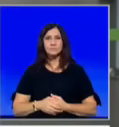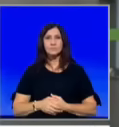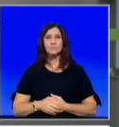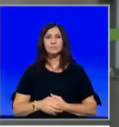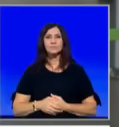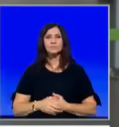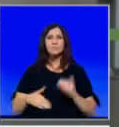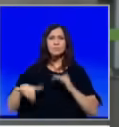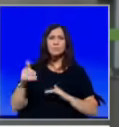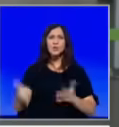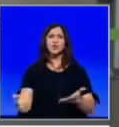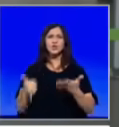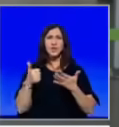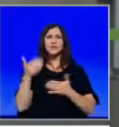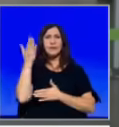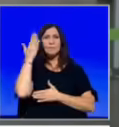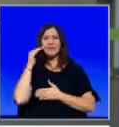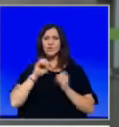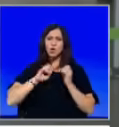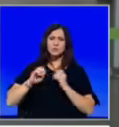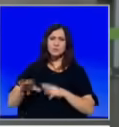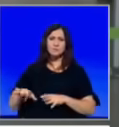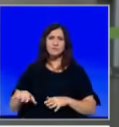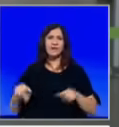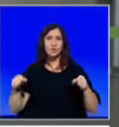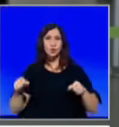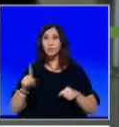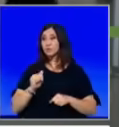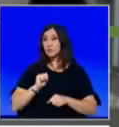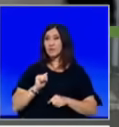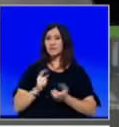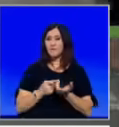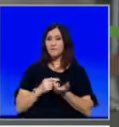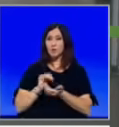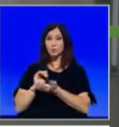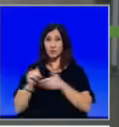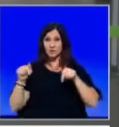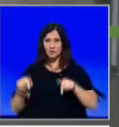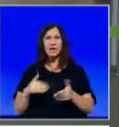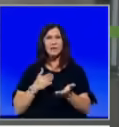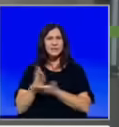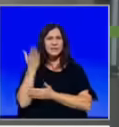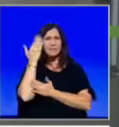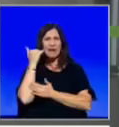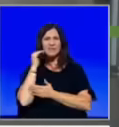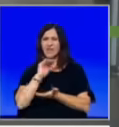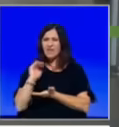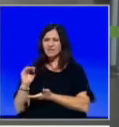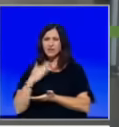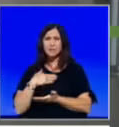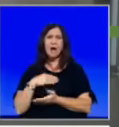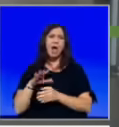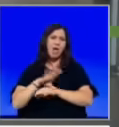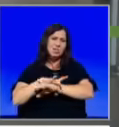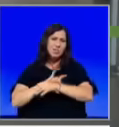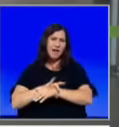Добър вечер. Над 6000 са забравените и изоставени куфари, които се пазят тук в няколко склада. Сред забравените вещи има накити,